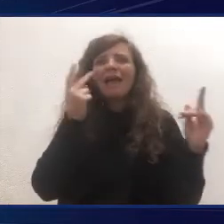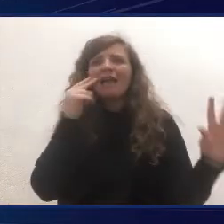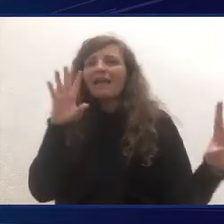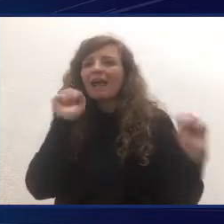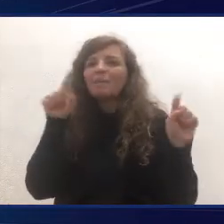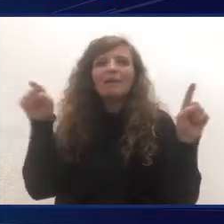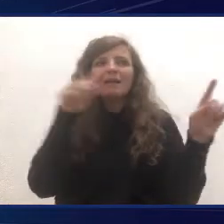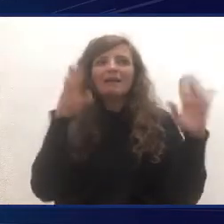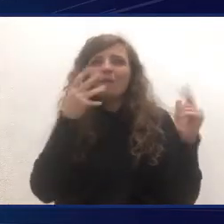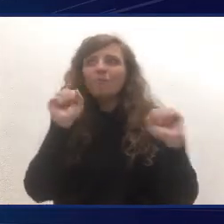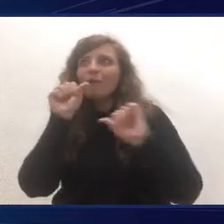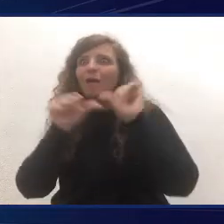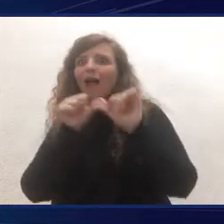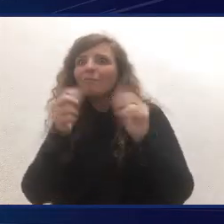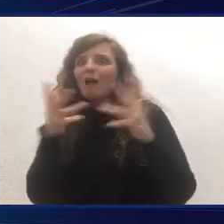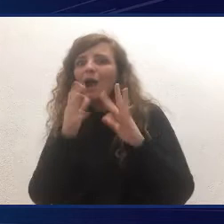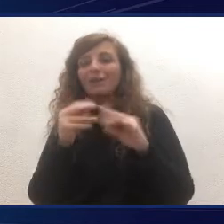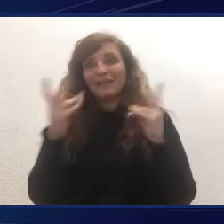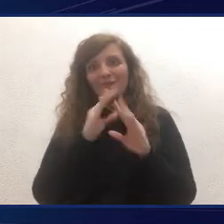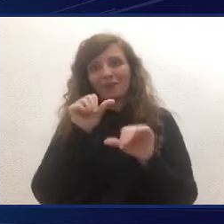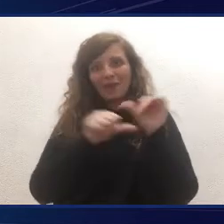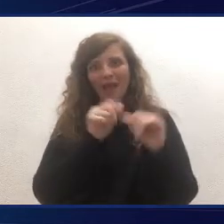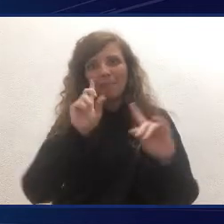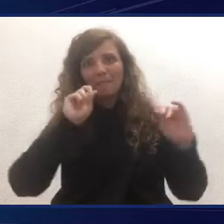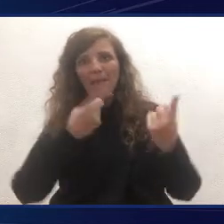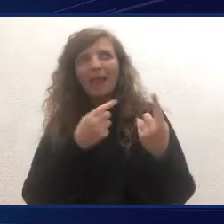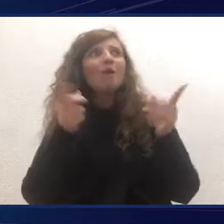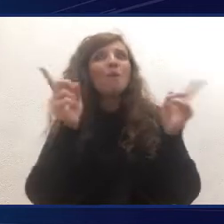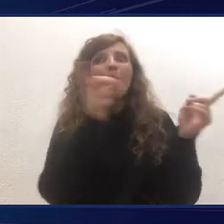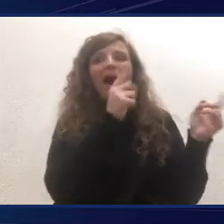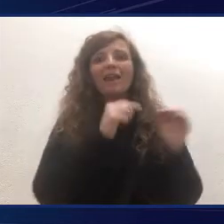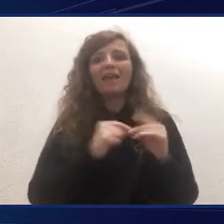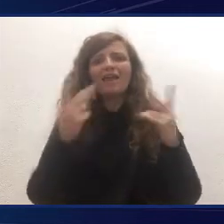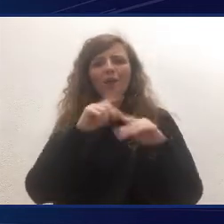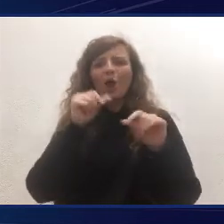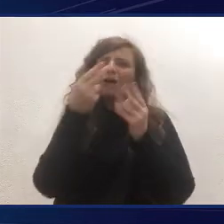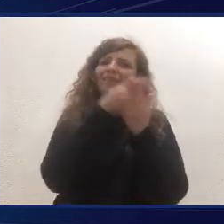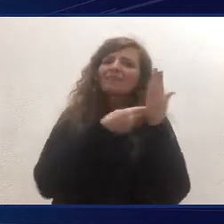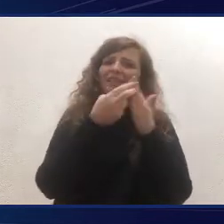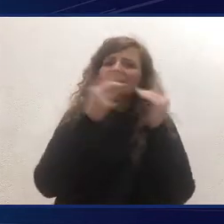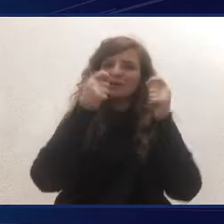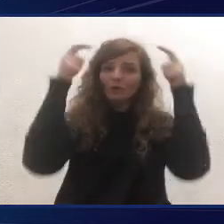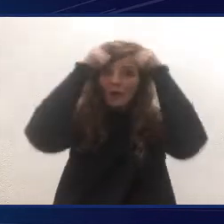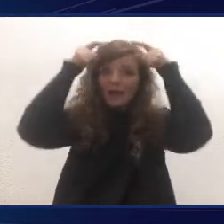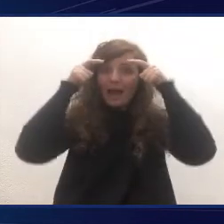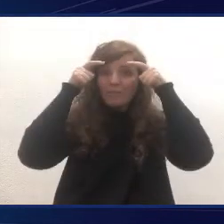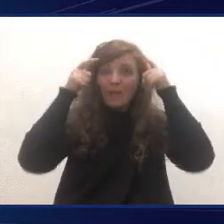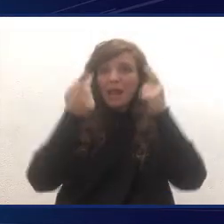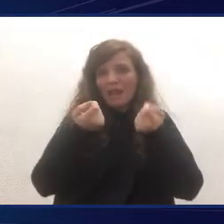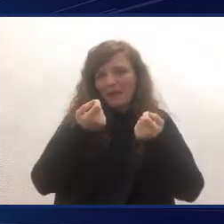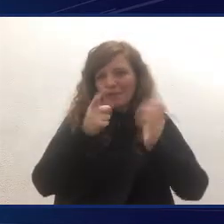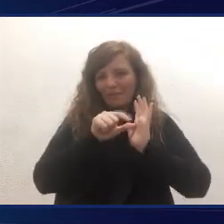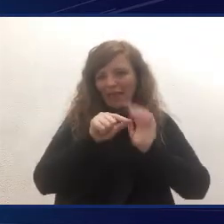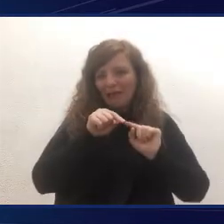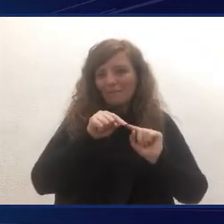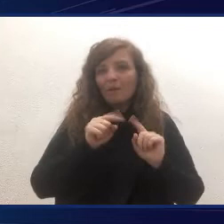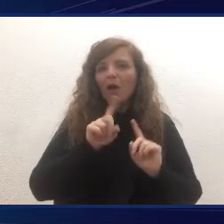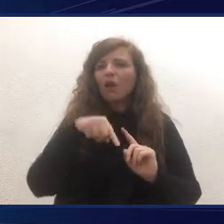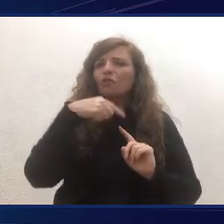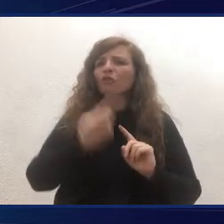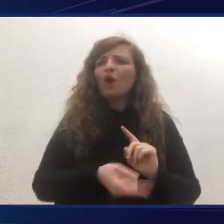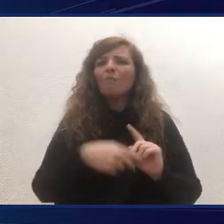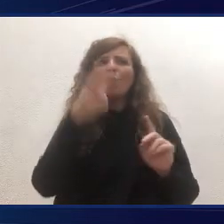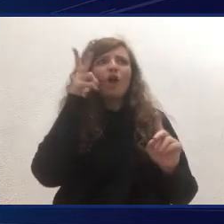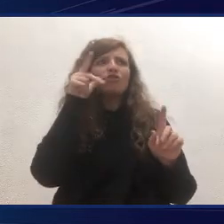vedere che cosa c'era che poteva essere cambiato. In meglio, naturalmente. Ho disegnato cappellini per un po'.